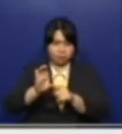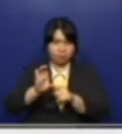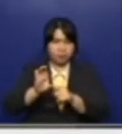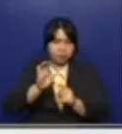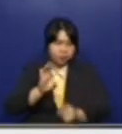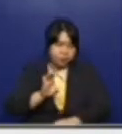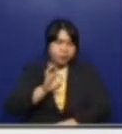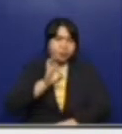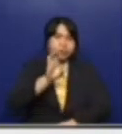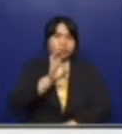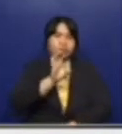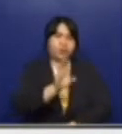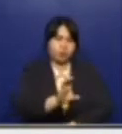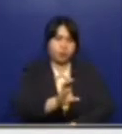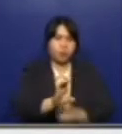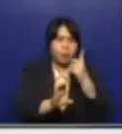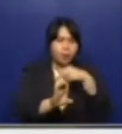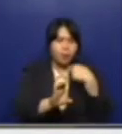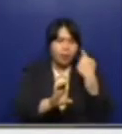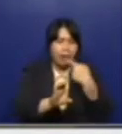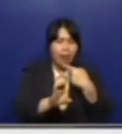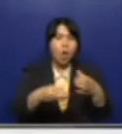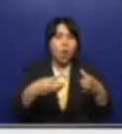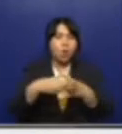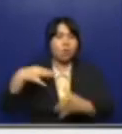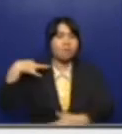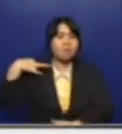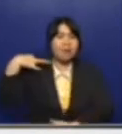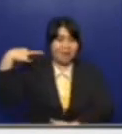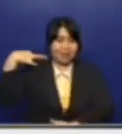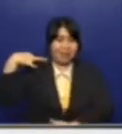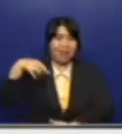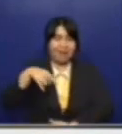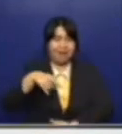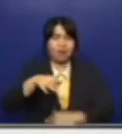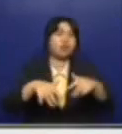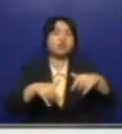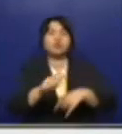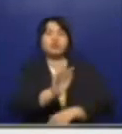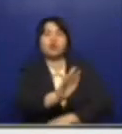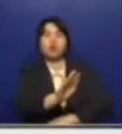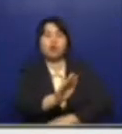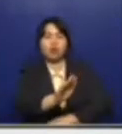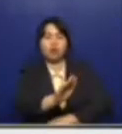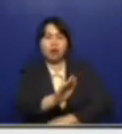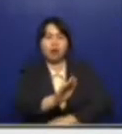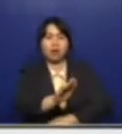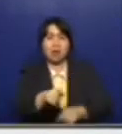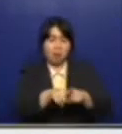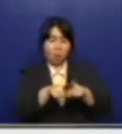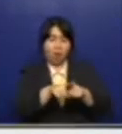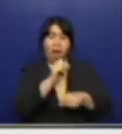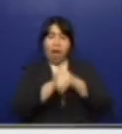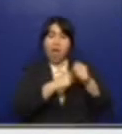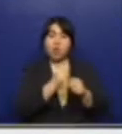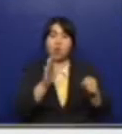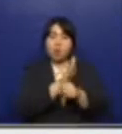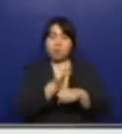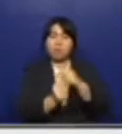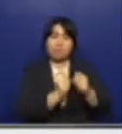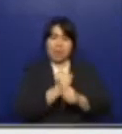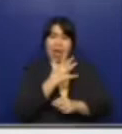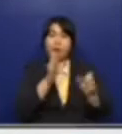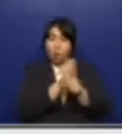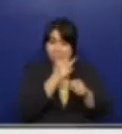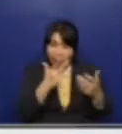เข้าไปให้กลุ่มอาสาที่อยู่ในท้องถิ่นที่หมดวาระแล้วถึง5ปีผ